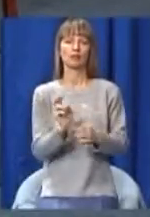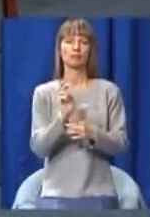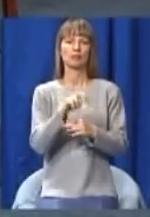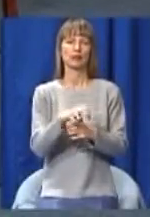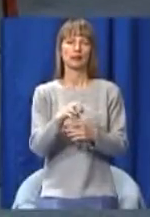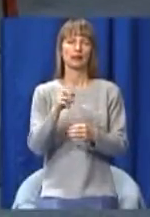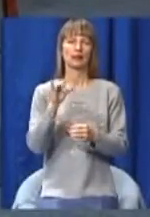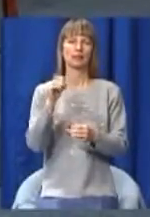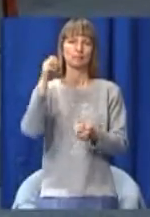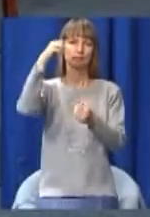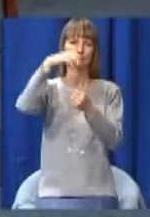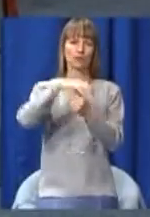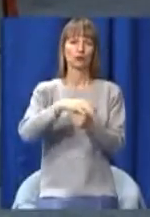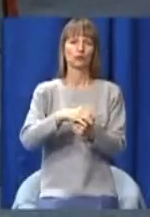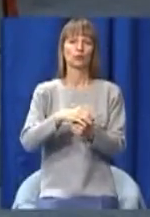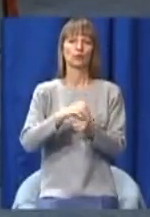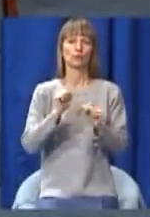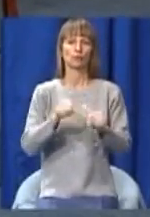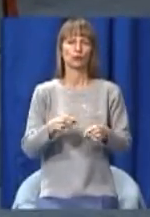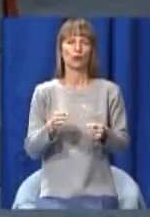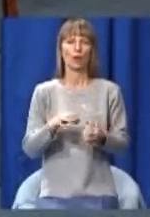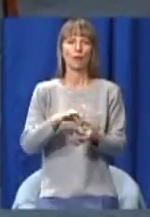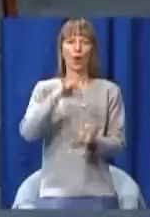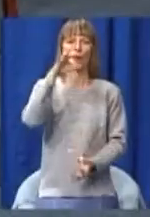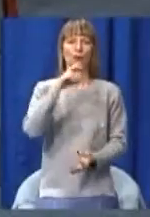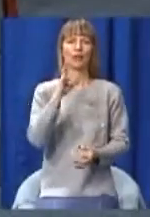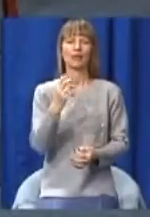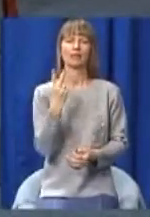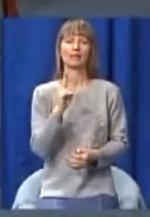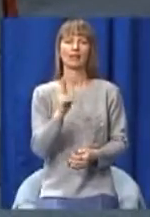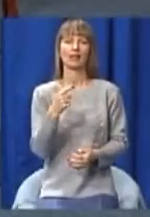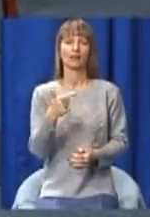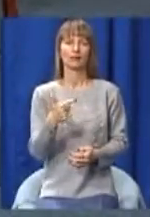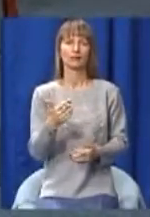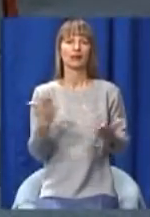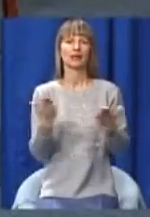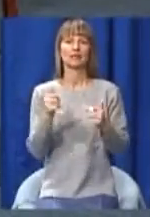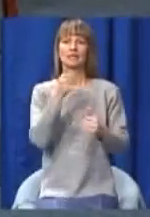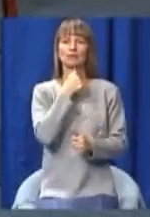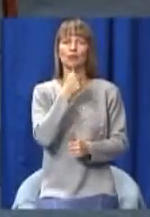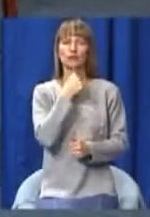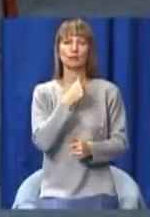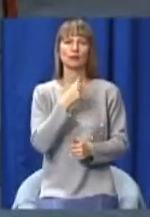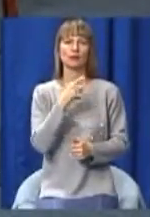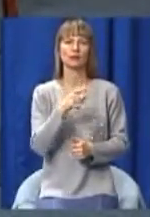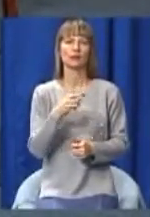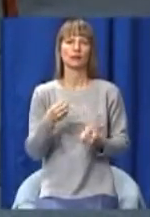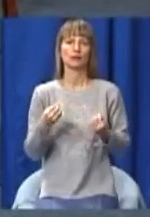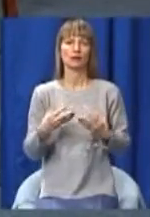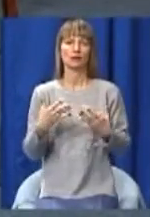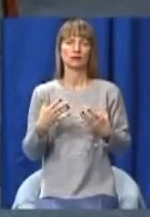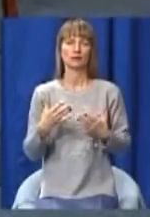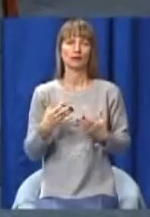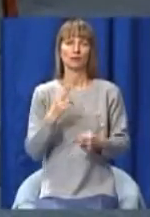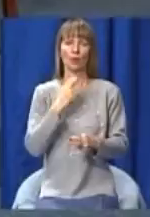з парашута, може скинути 2 кілограми. А я боюся запитати, яким саме способом вона просто втрачає